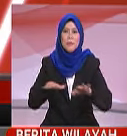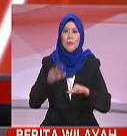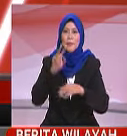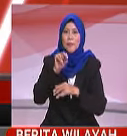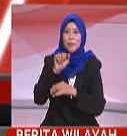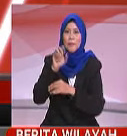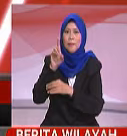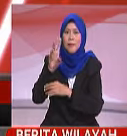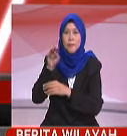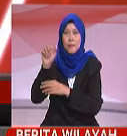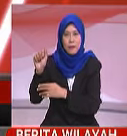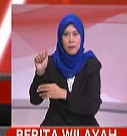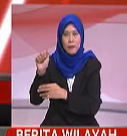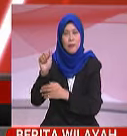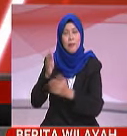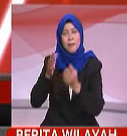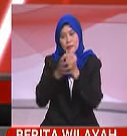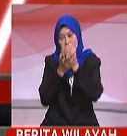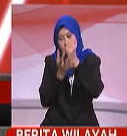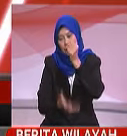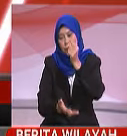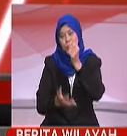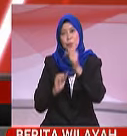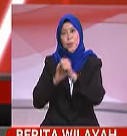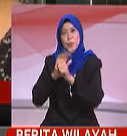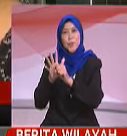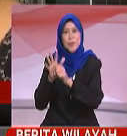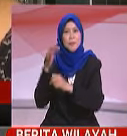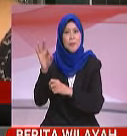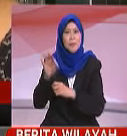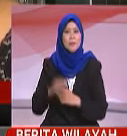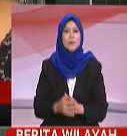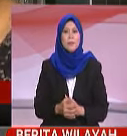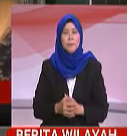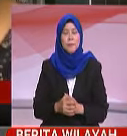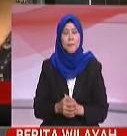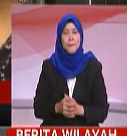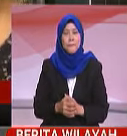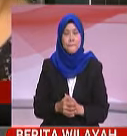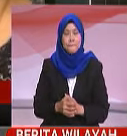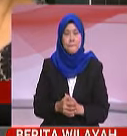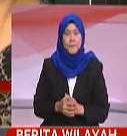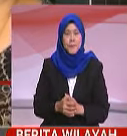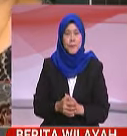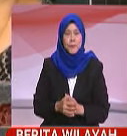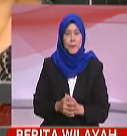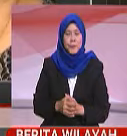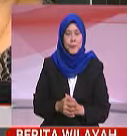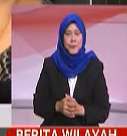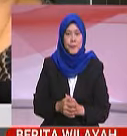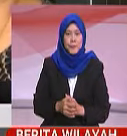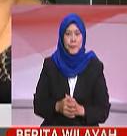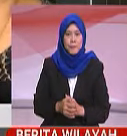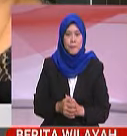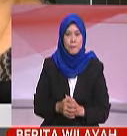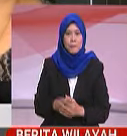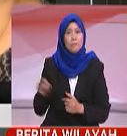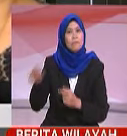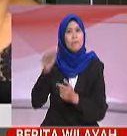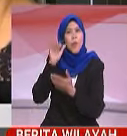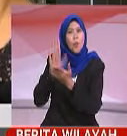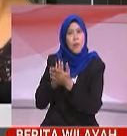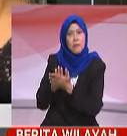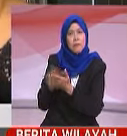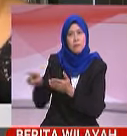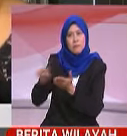negara nasional menurut si tabung komit 19 Japri awet tidak berapa boleh makan Kanza BW canggih